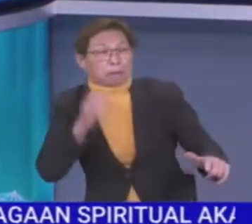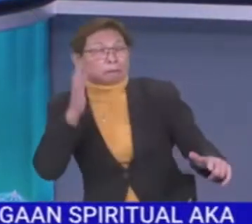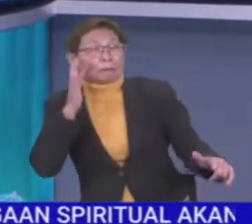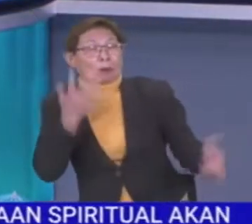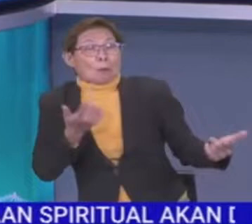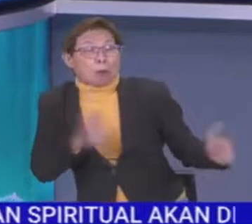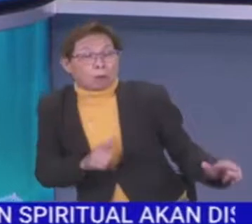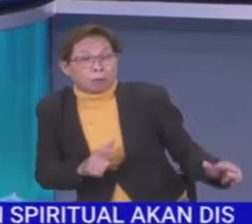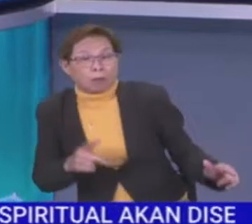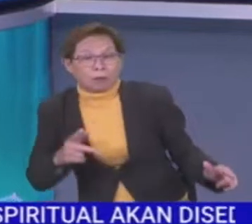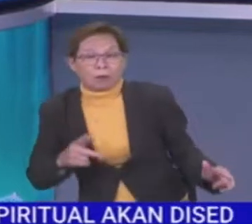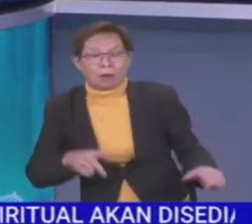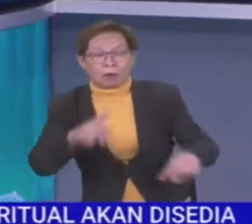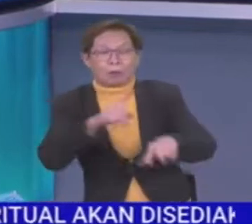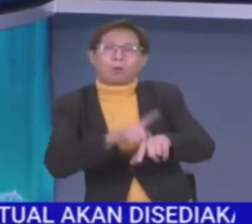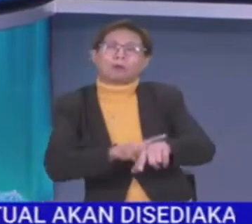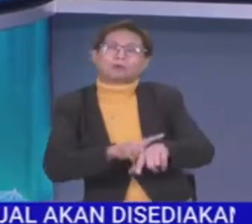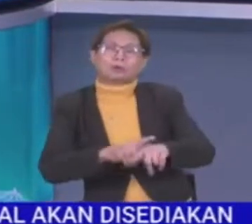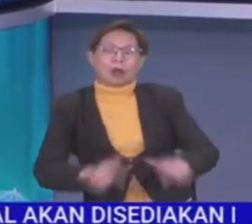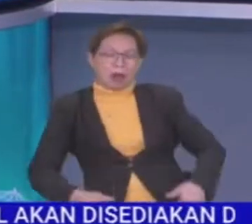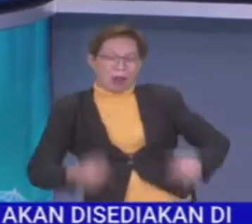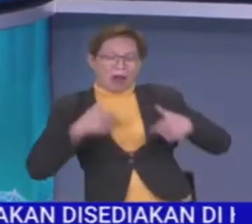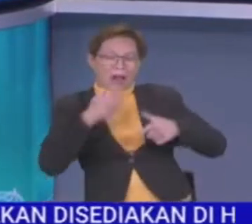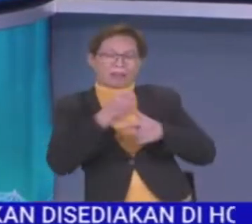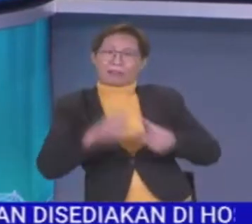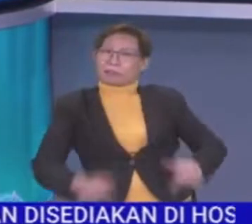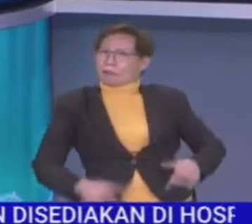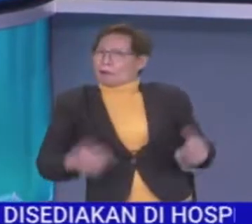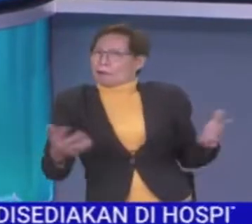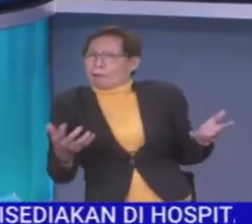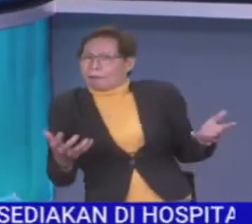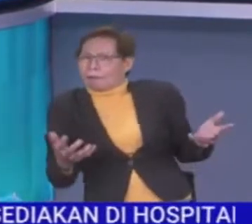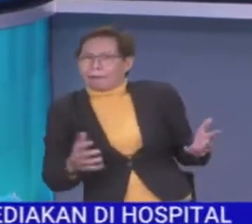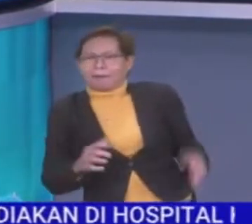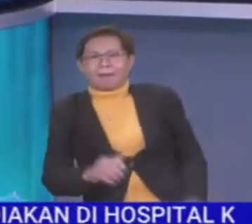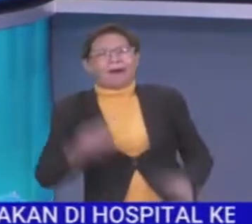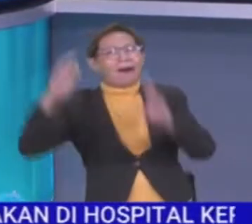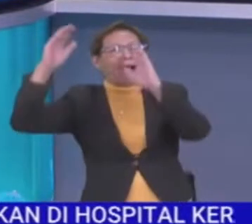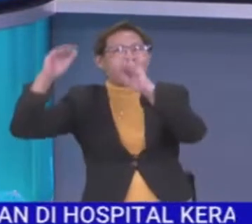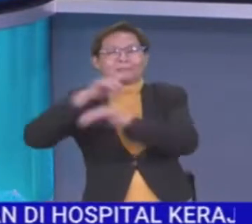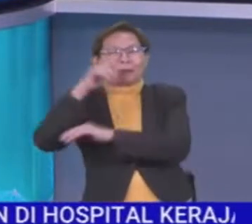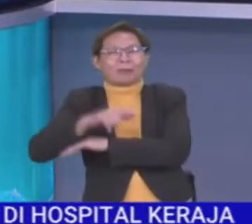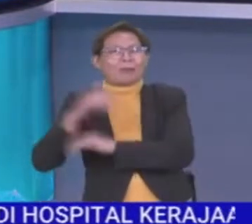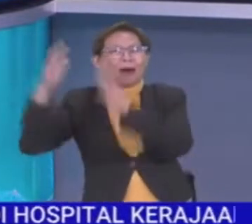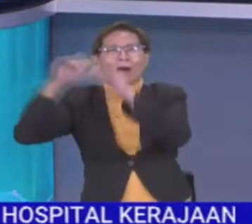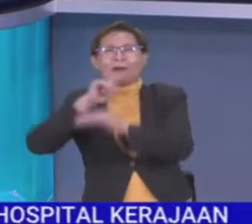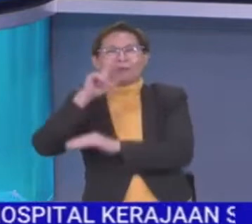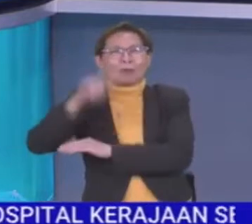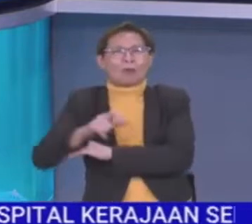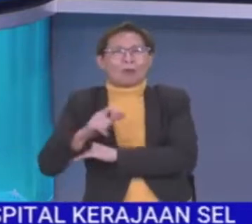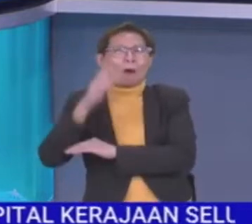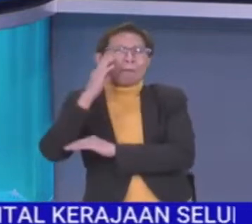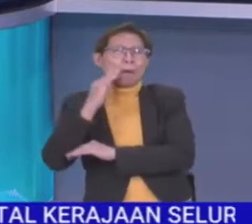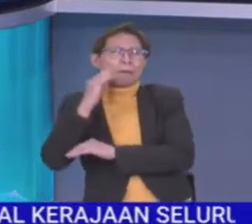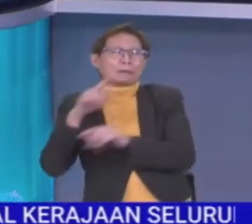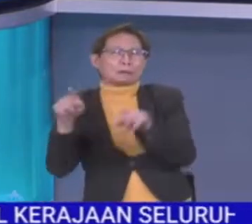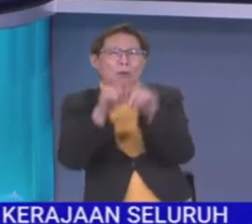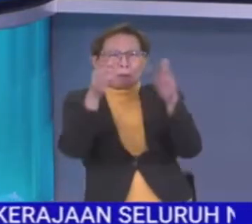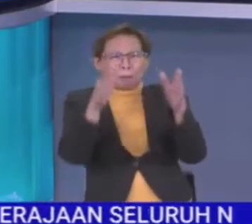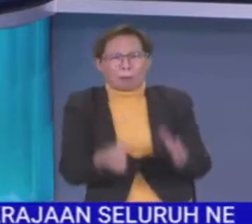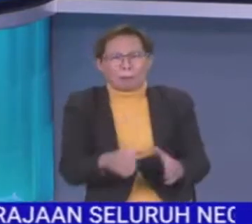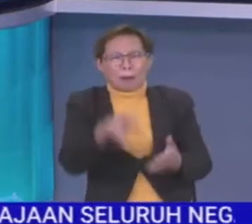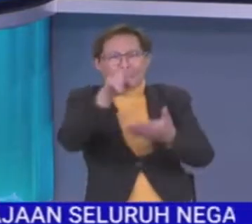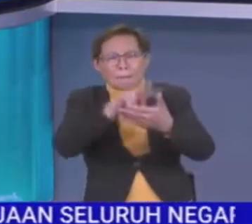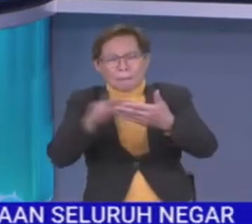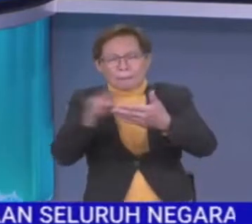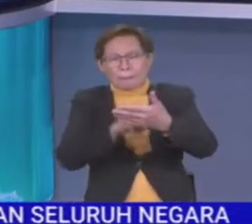kita sewaktu kita tengah live atau siaran langsung? Andy, harapnya kita tak perlulah lalui pengalaman seperti seorang pembaca berita